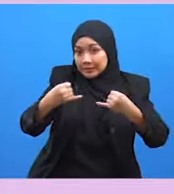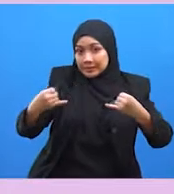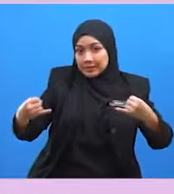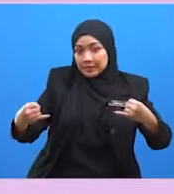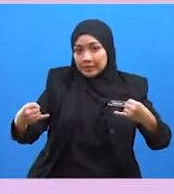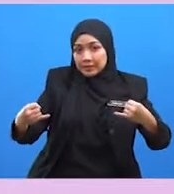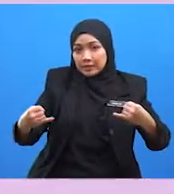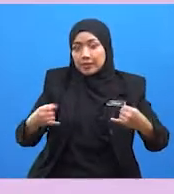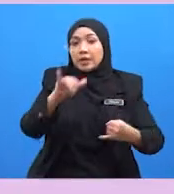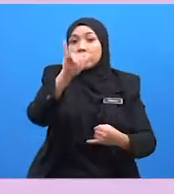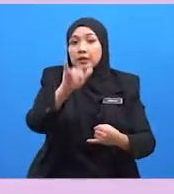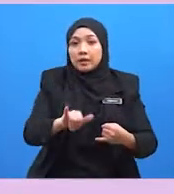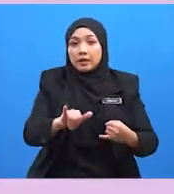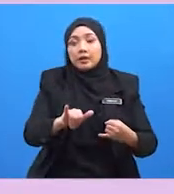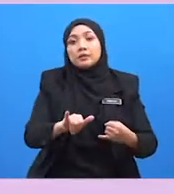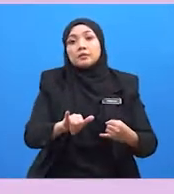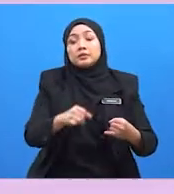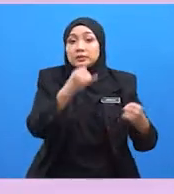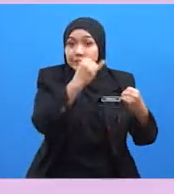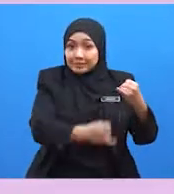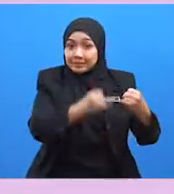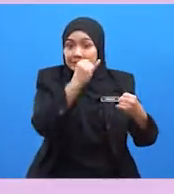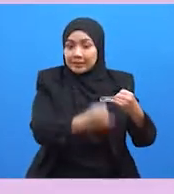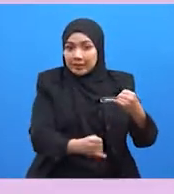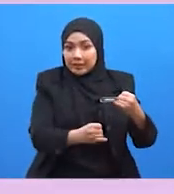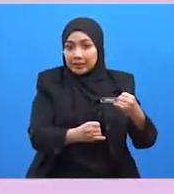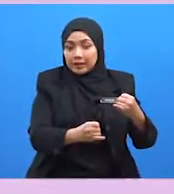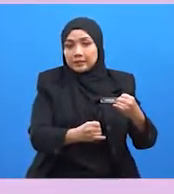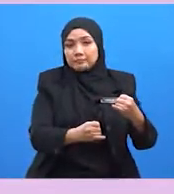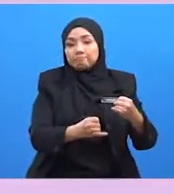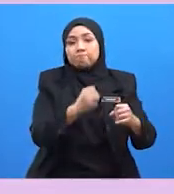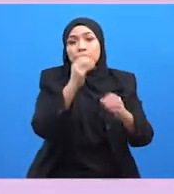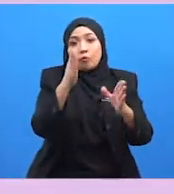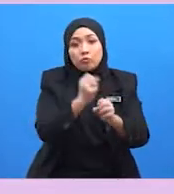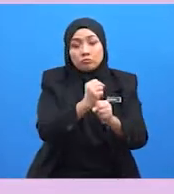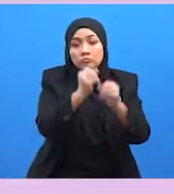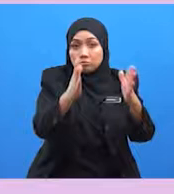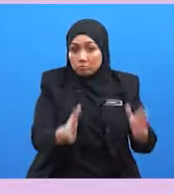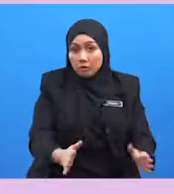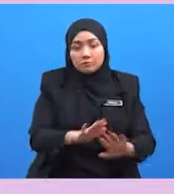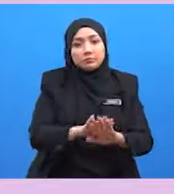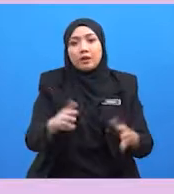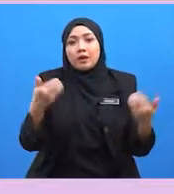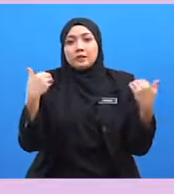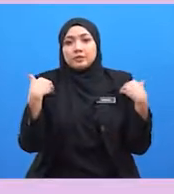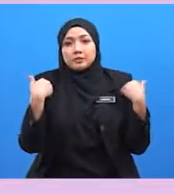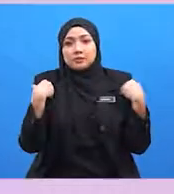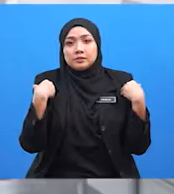pengangguran yang terakhir, iaitu pengangguran struktur.